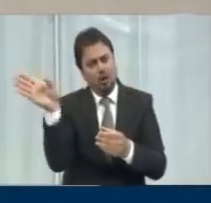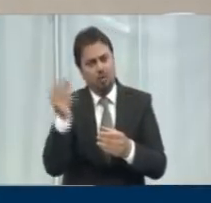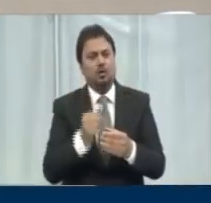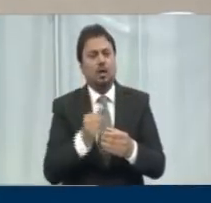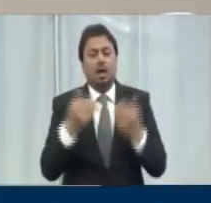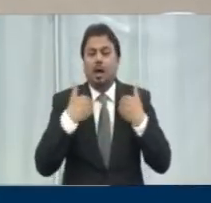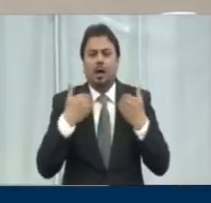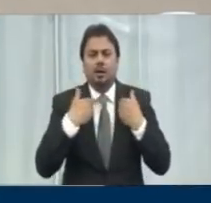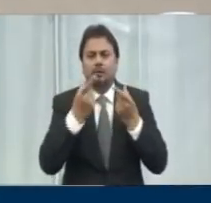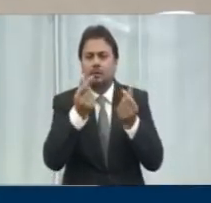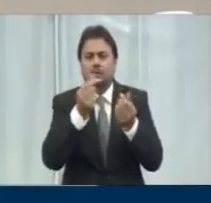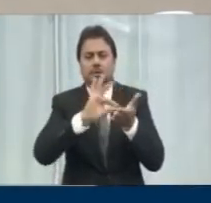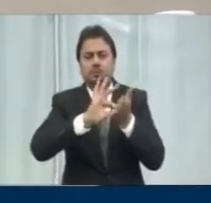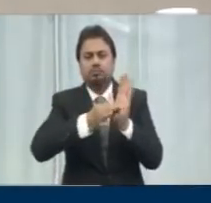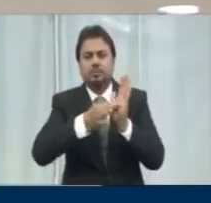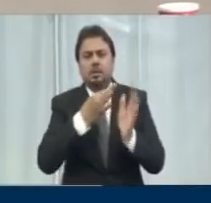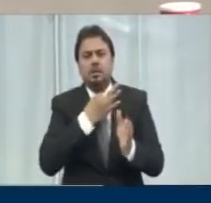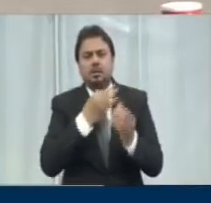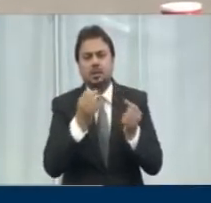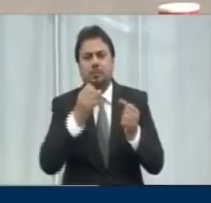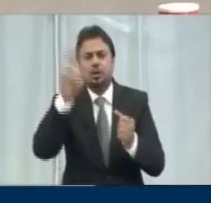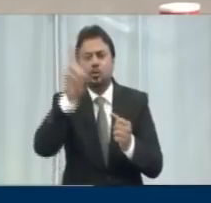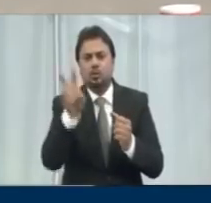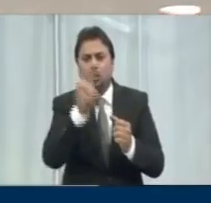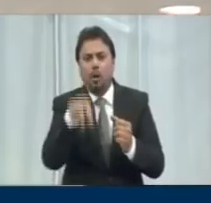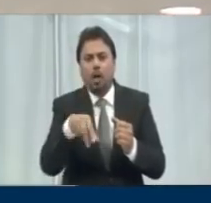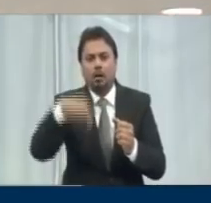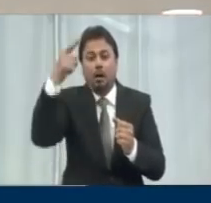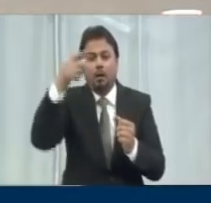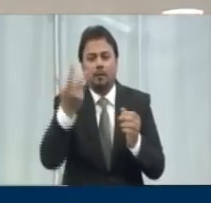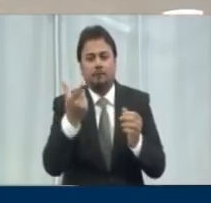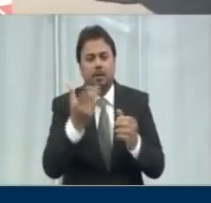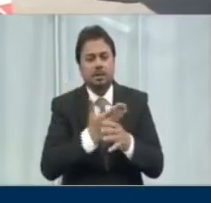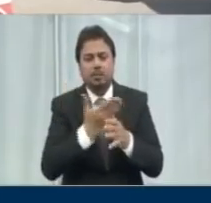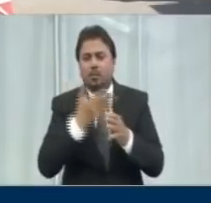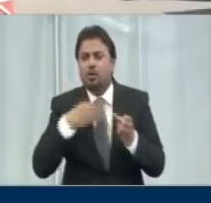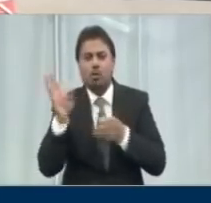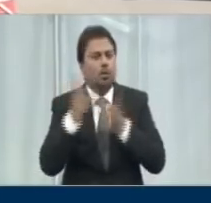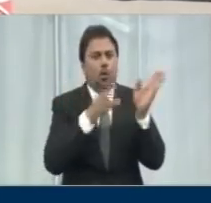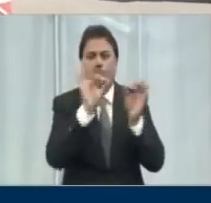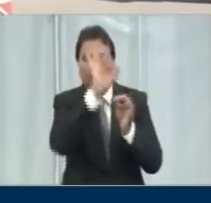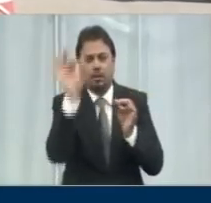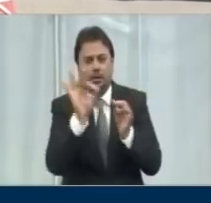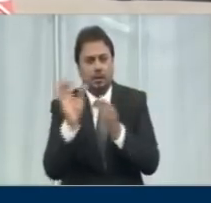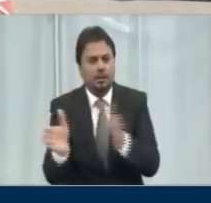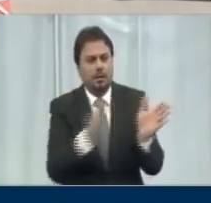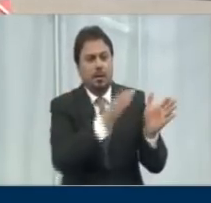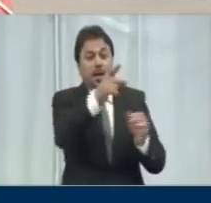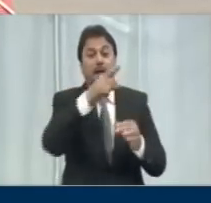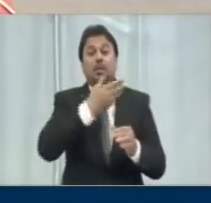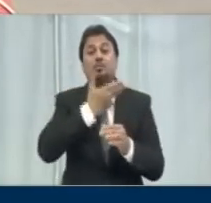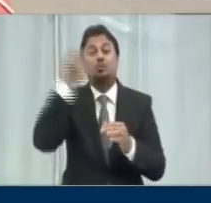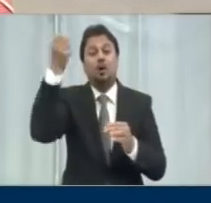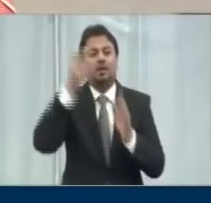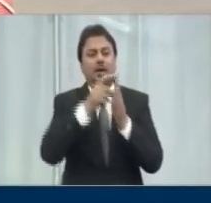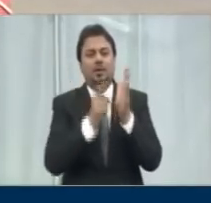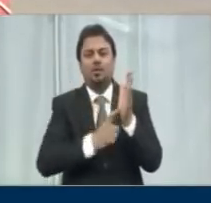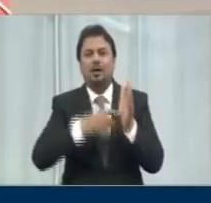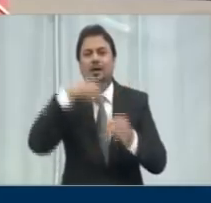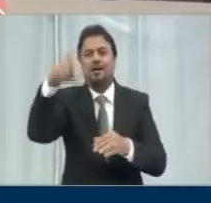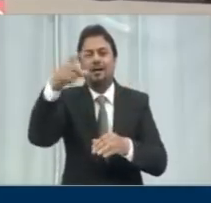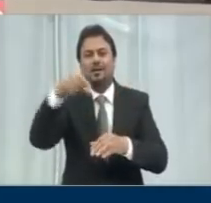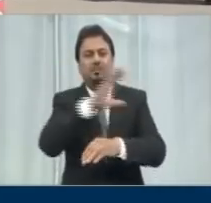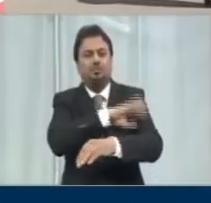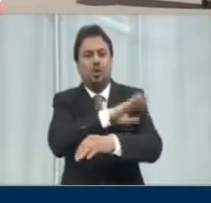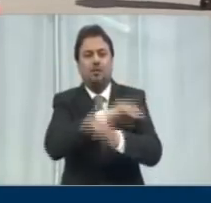كمية زين ومنات دولار صاعد ولا عنده مواد غذائية، يعني وين يطوي وجهه شو يسوي؟ ناشد المحافظ بحيث يصرف لنا الرواتب،